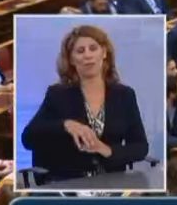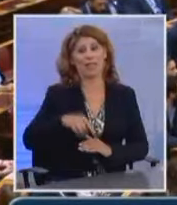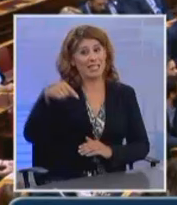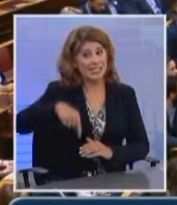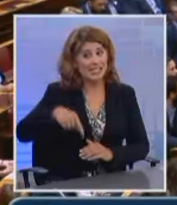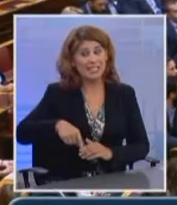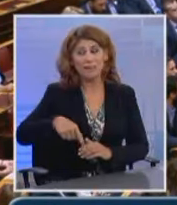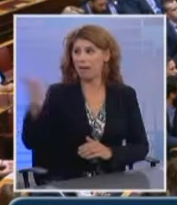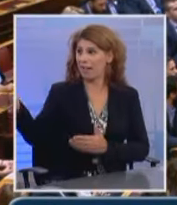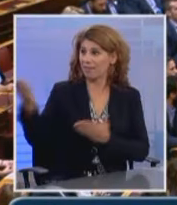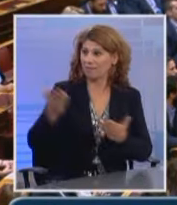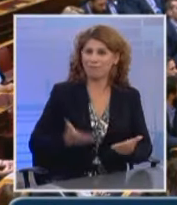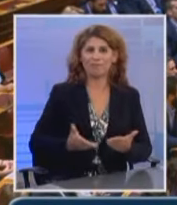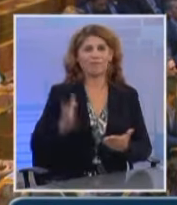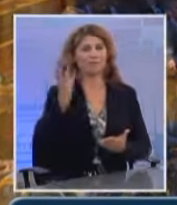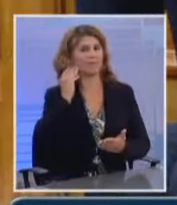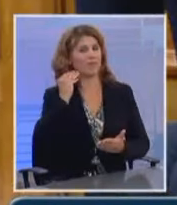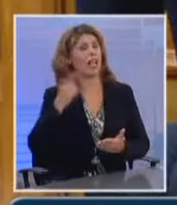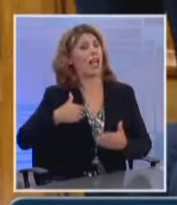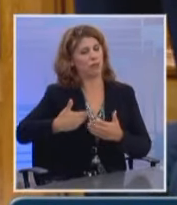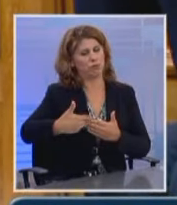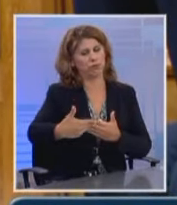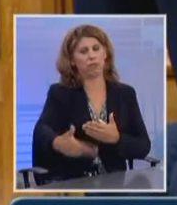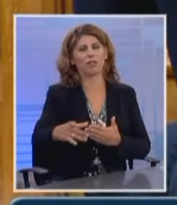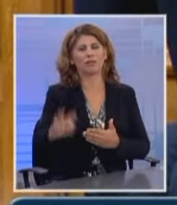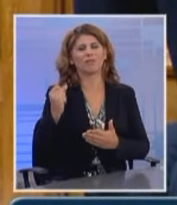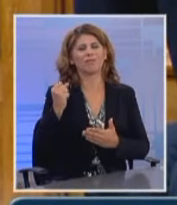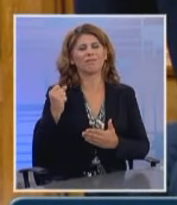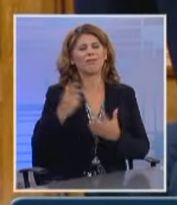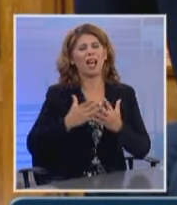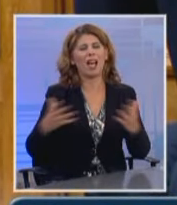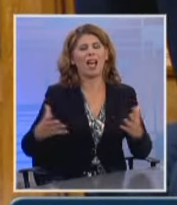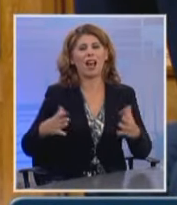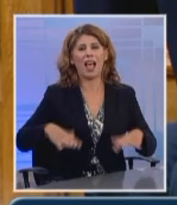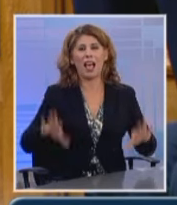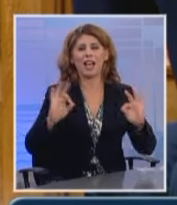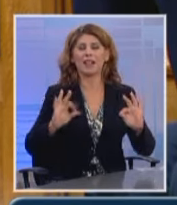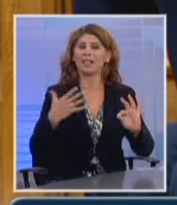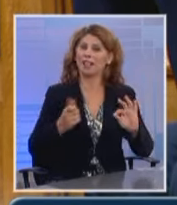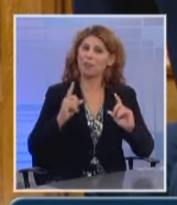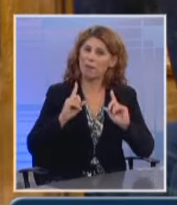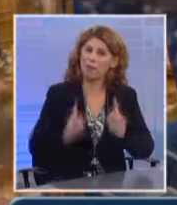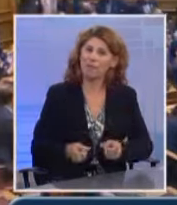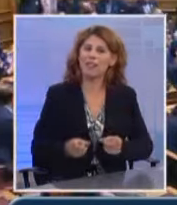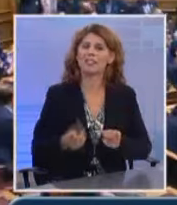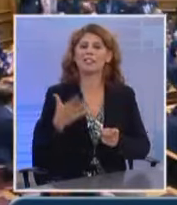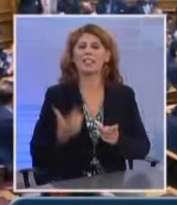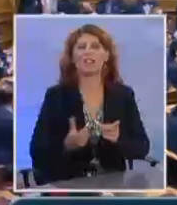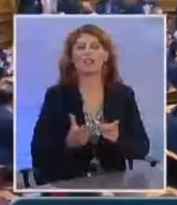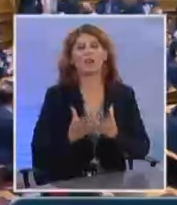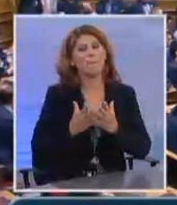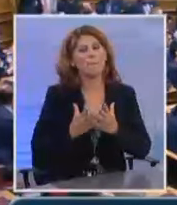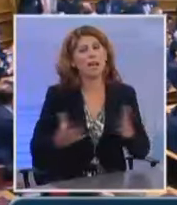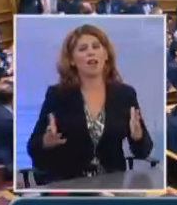σας και η διαδικασία ακρόασης που θα ακολουθήσει ένα ισχυρό έναυσμα για να ληφθούν αποφάσεις και να υπάρξει